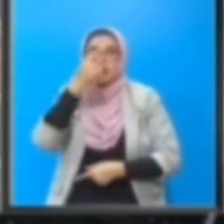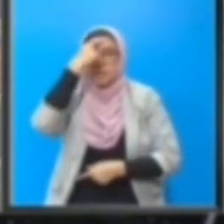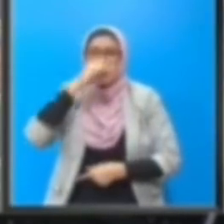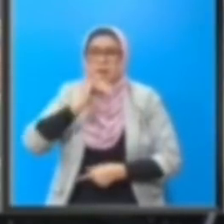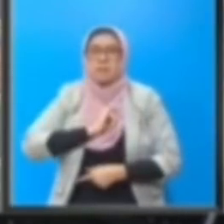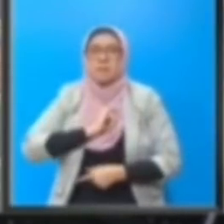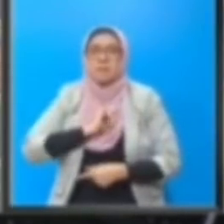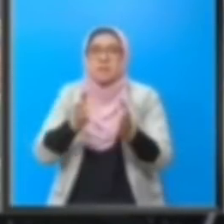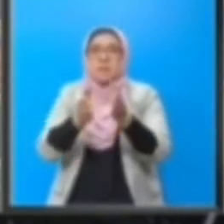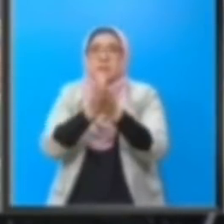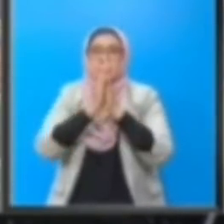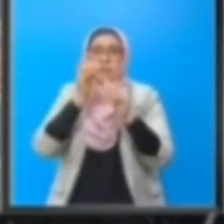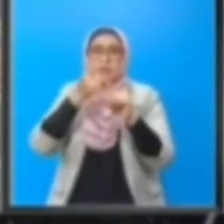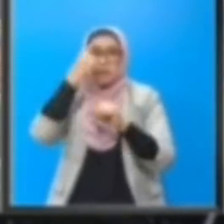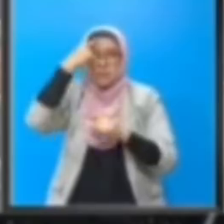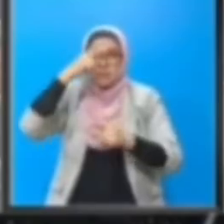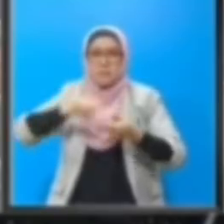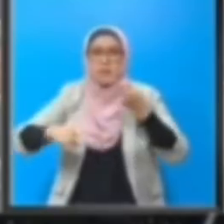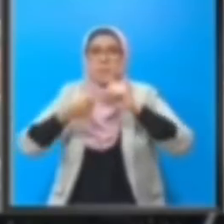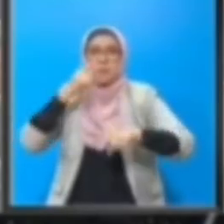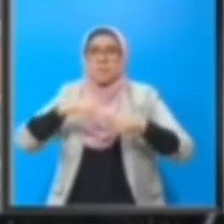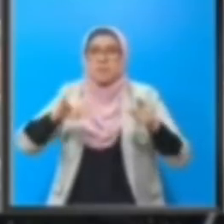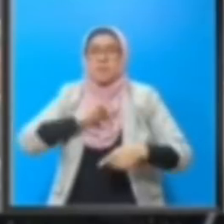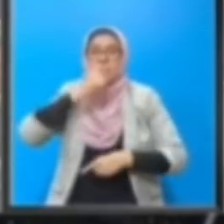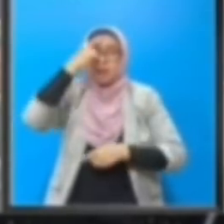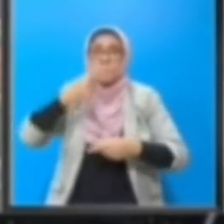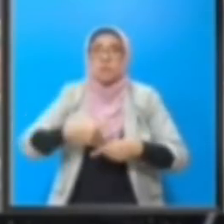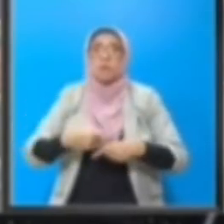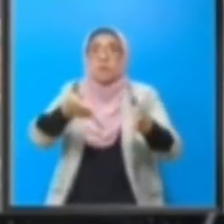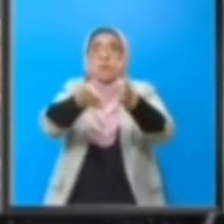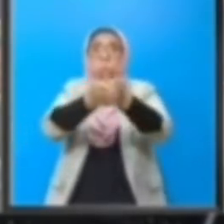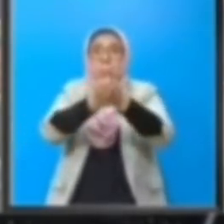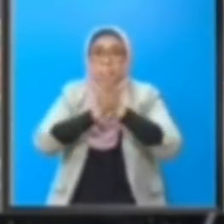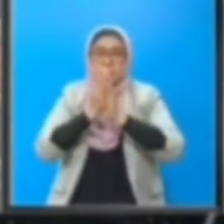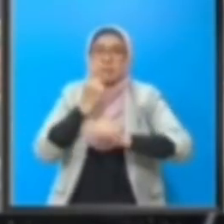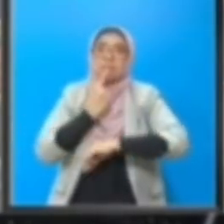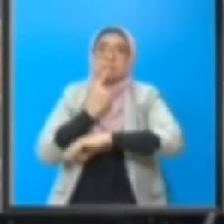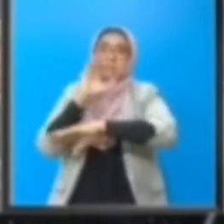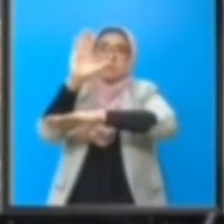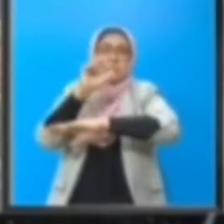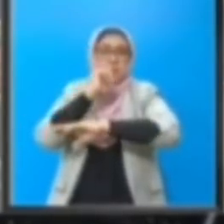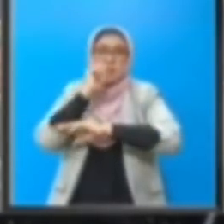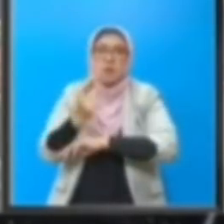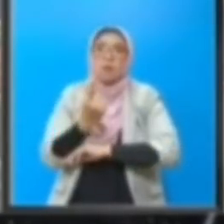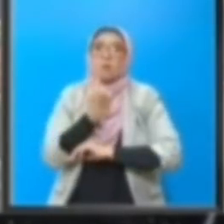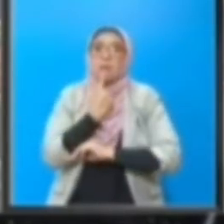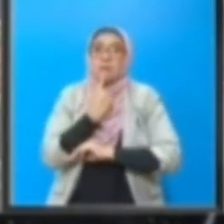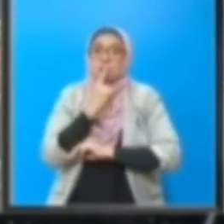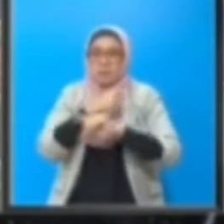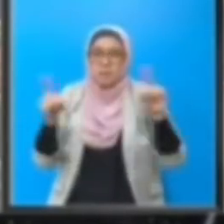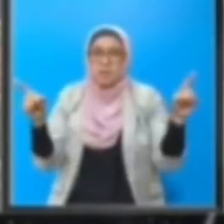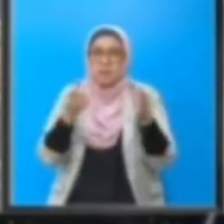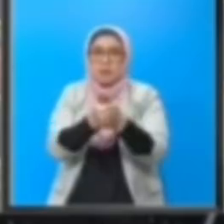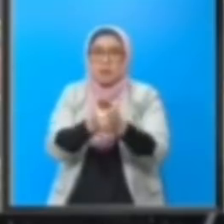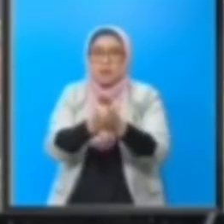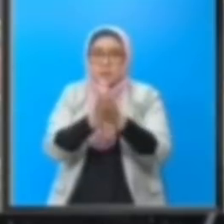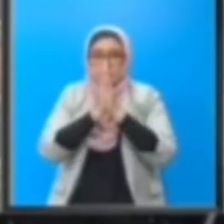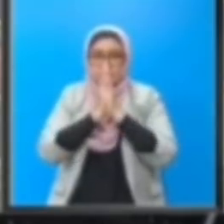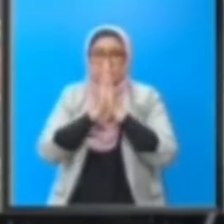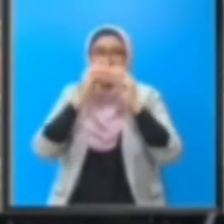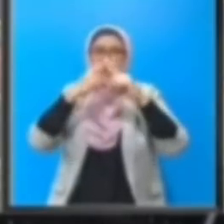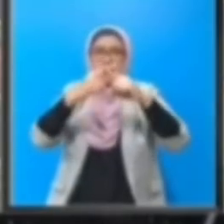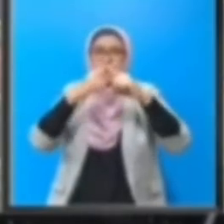saya yang ada di sini yang bangkit untuk minta jaminan, bukan hanya jaminan mulut, tetapi saya ingat dewan mesti undi semula,